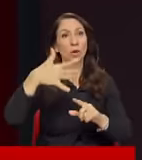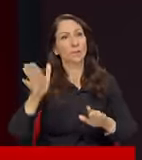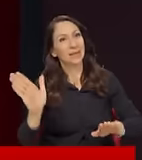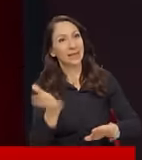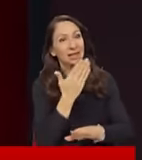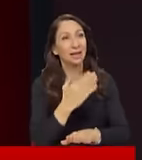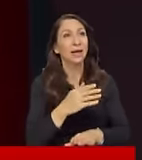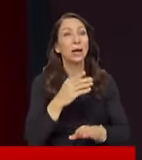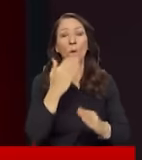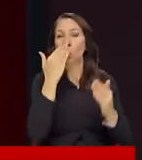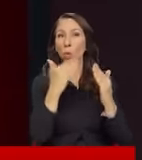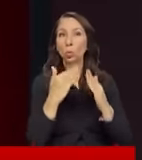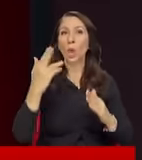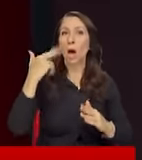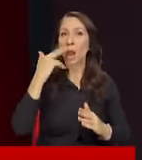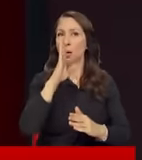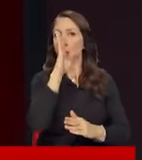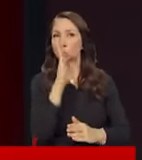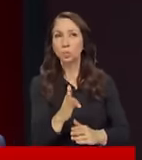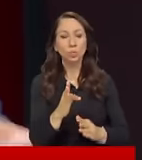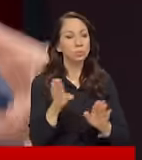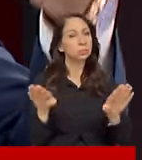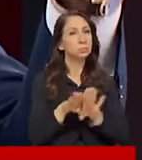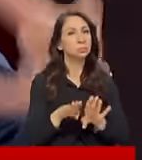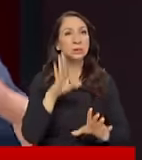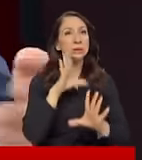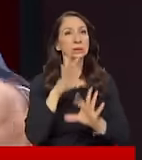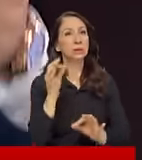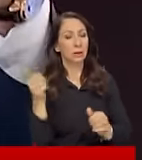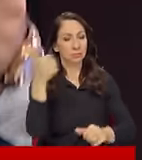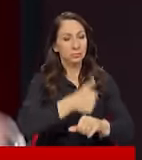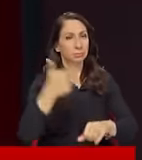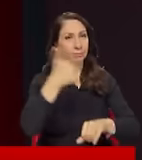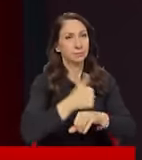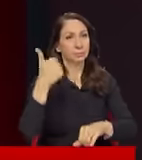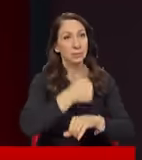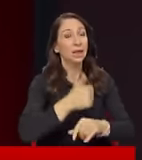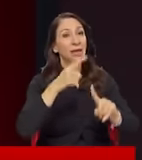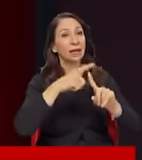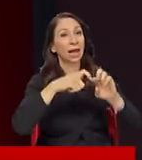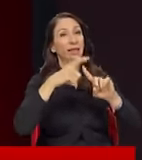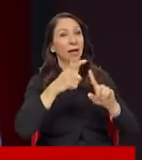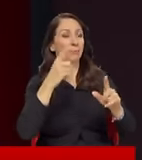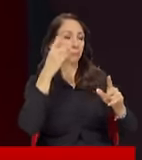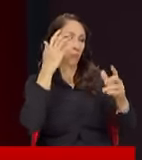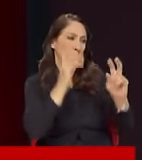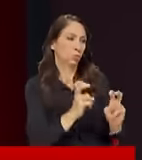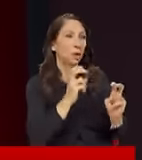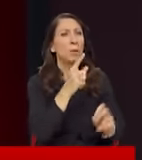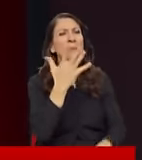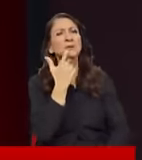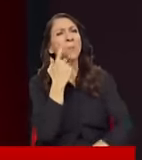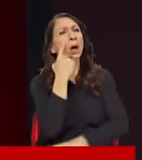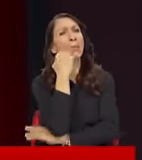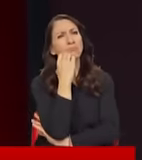gitti. Liyakatli, ahlaklı, dürüst, adil insanlar geldi ve TRT'yi yönetiyorlar. Dediler ki ya şu 5 yıla